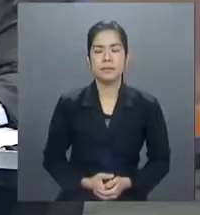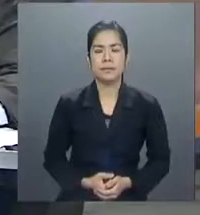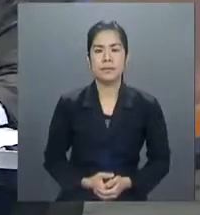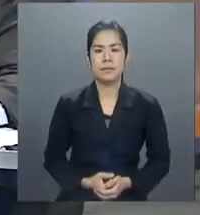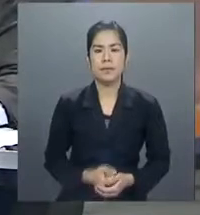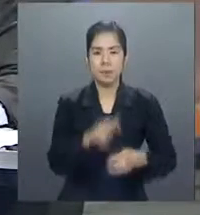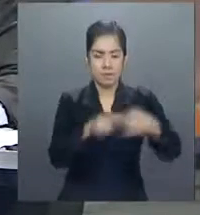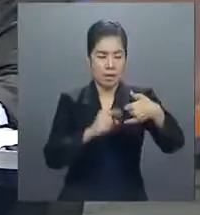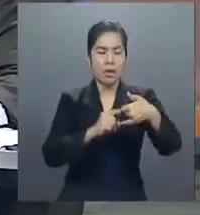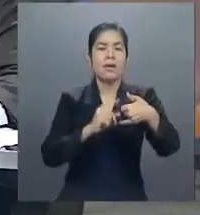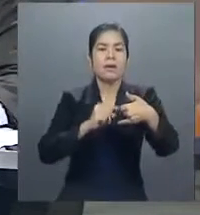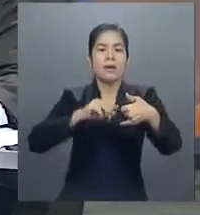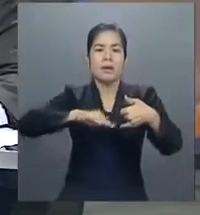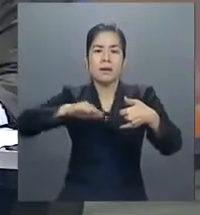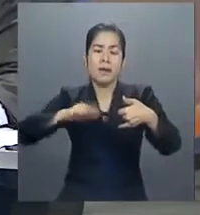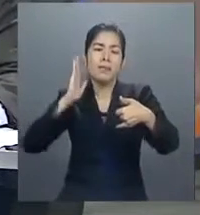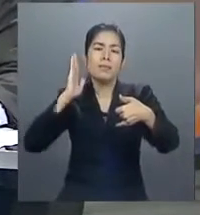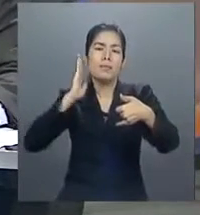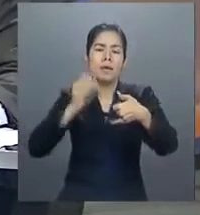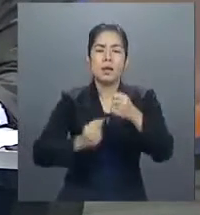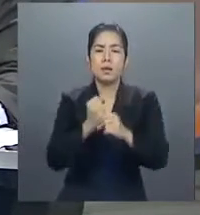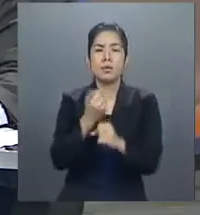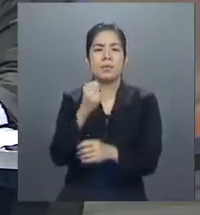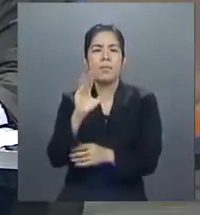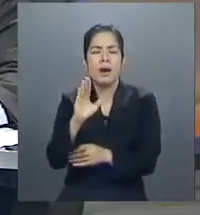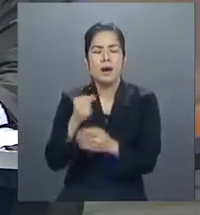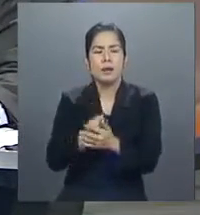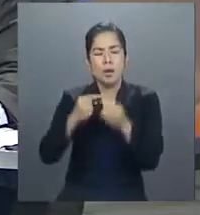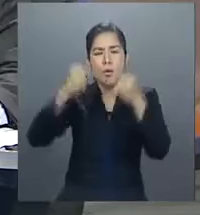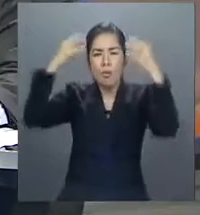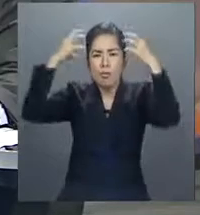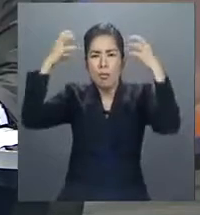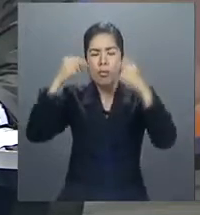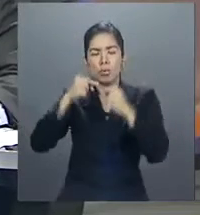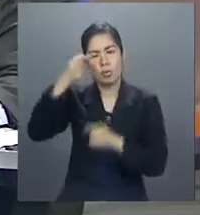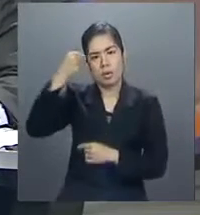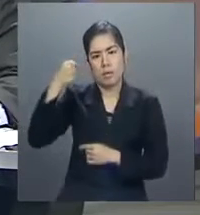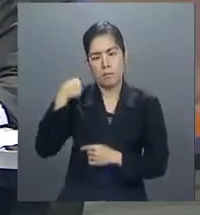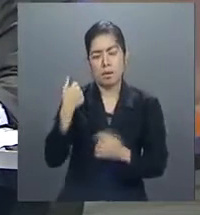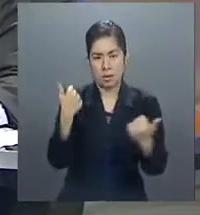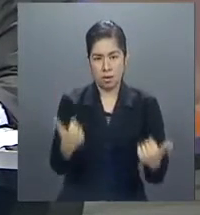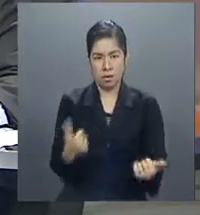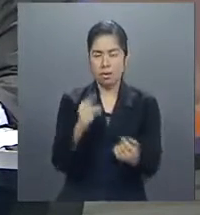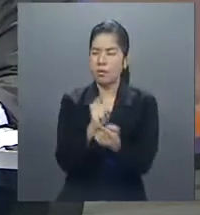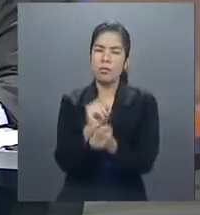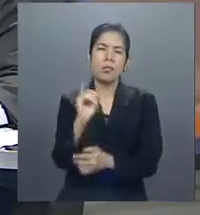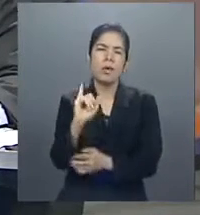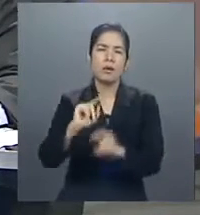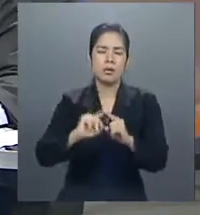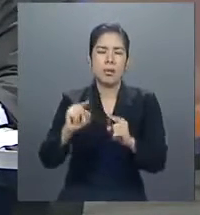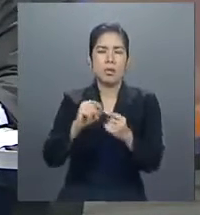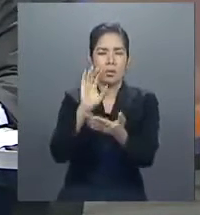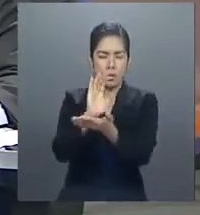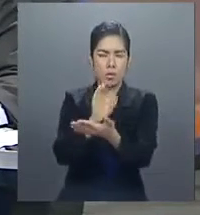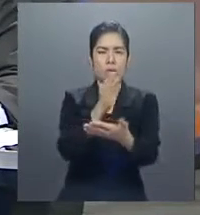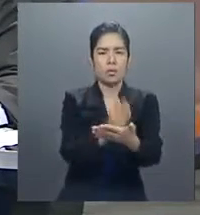เด็กชายชาวซากวัย 15ปีที่หายตัวไปในป่านะคะล่าสุดนั้นก็ยังไม่พบตัวขณะที่เจ้าหน้าที่ต้องยุติการค้นหาค่ะหลังจาก